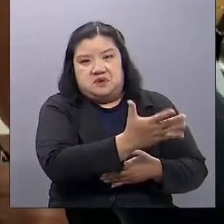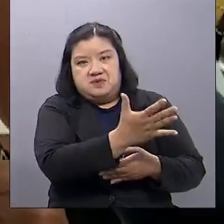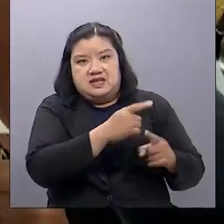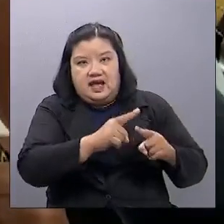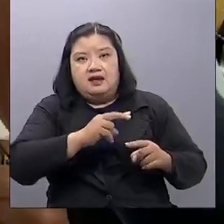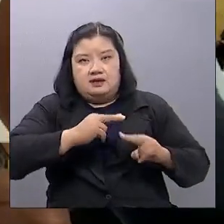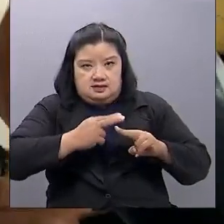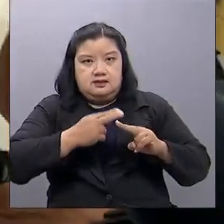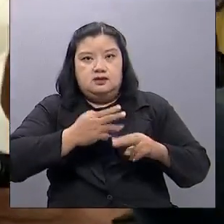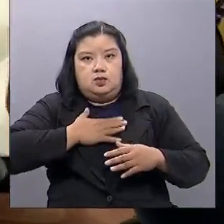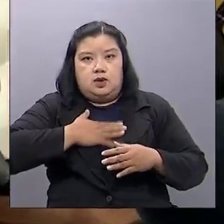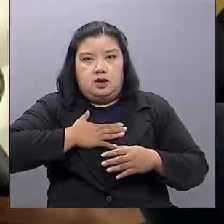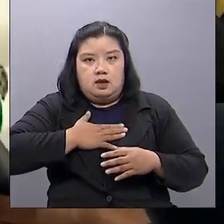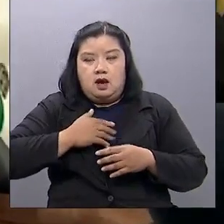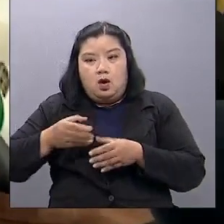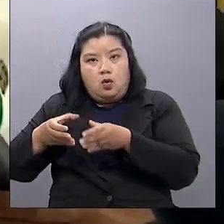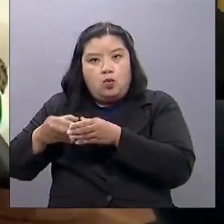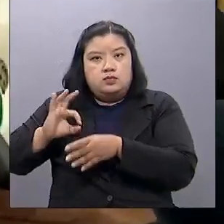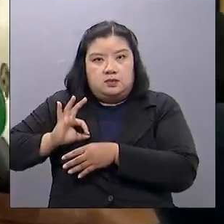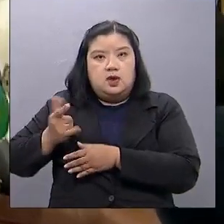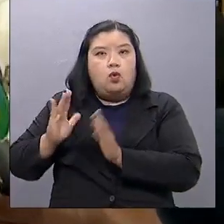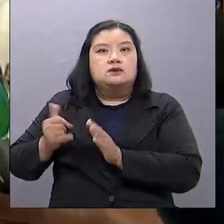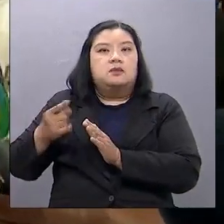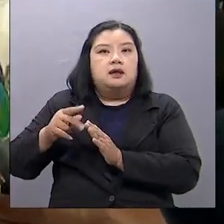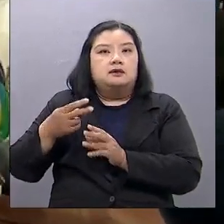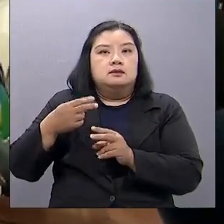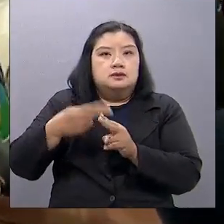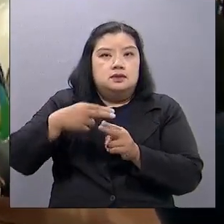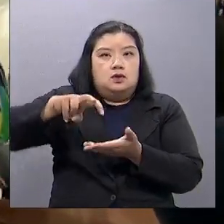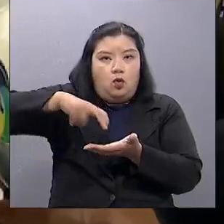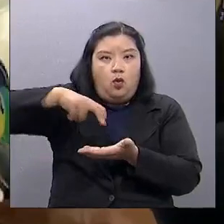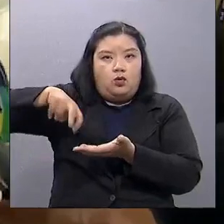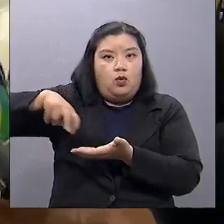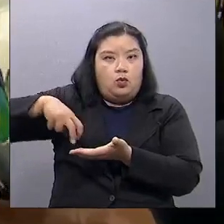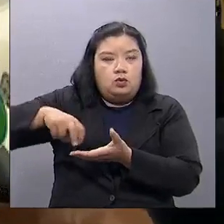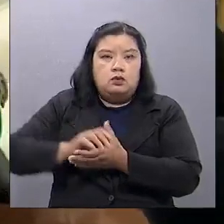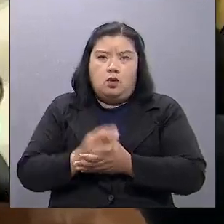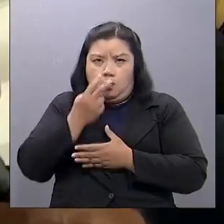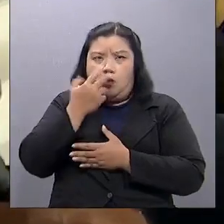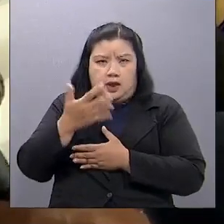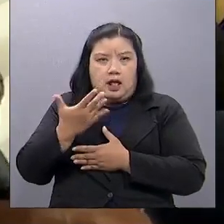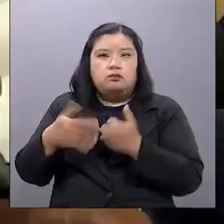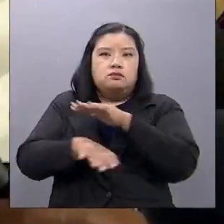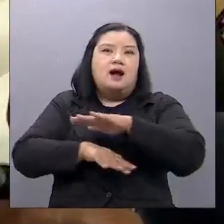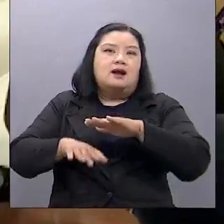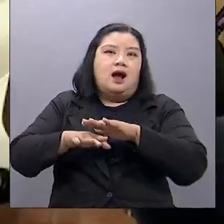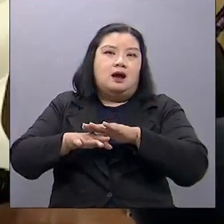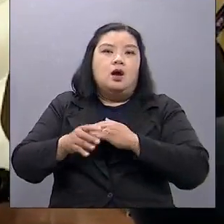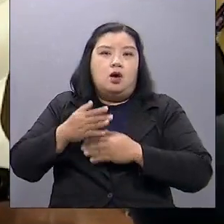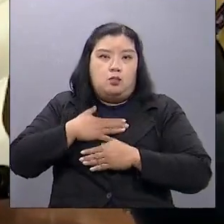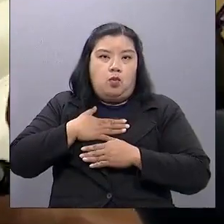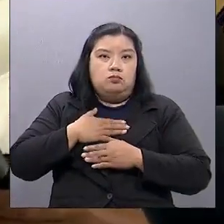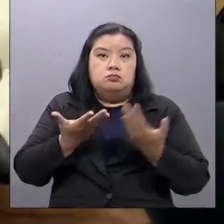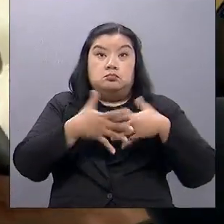องนี้รองอธิบดีกรมสรรพากรเนี่ยนะครับกับทางผมเนี่ยก็ได้มีการประสานกันมาโดยตลอดเนี่ยก็พบแล้วว่ามีการหลบเลี่ย